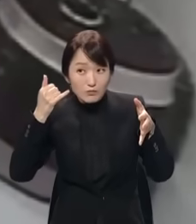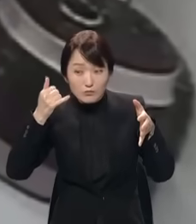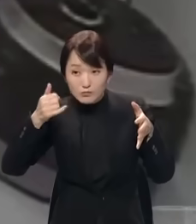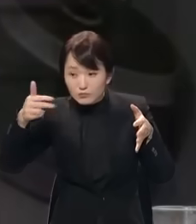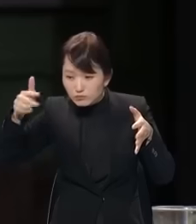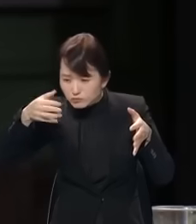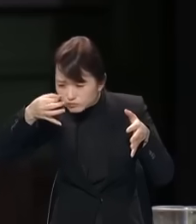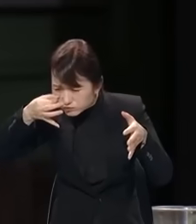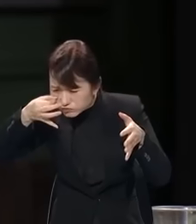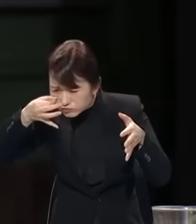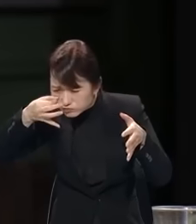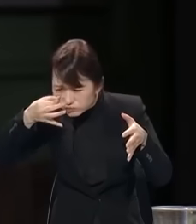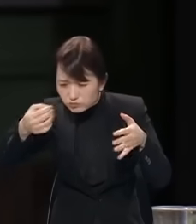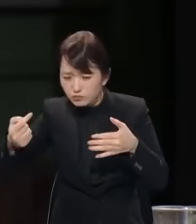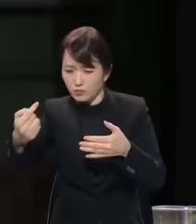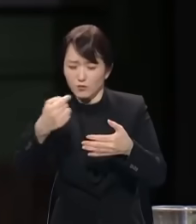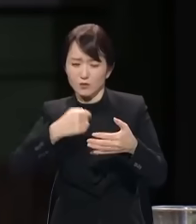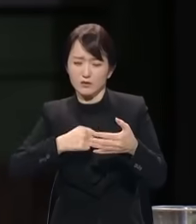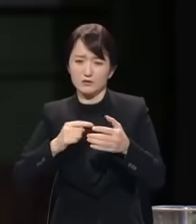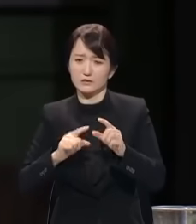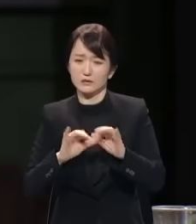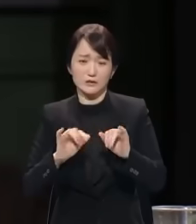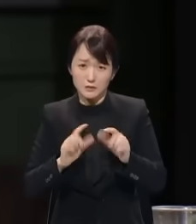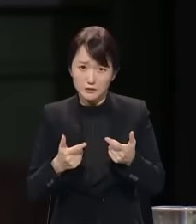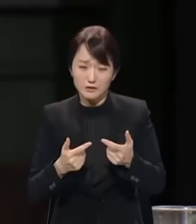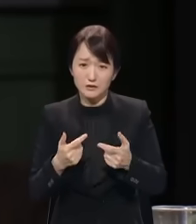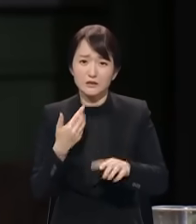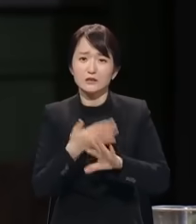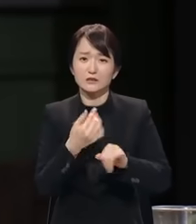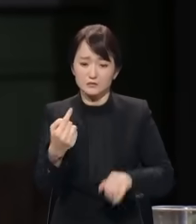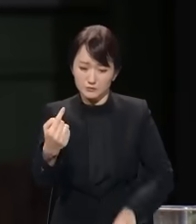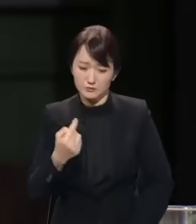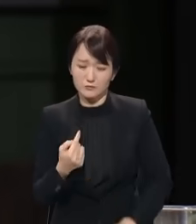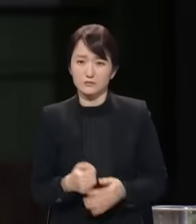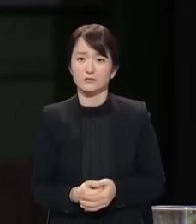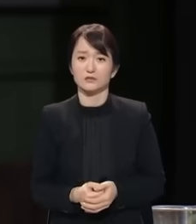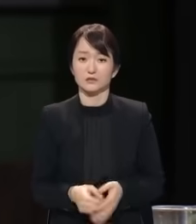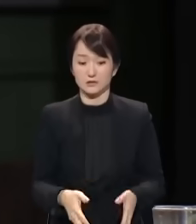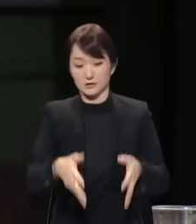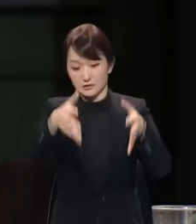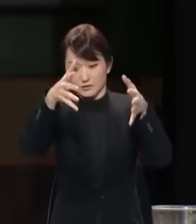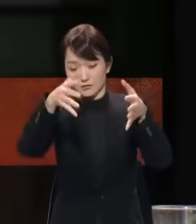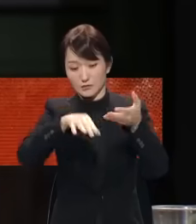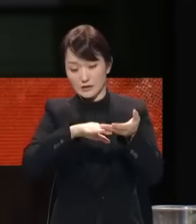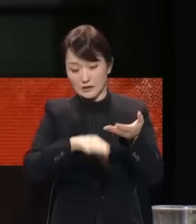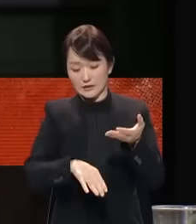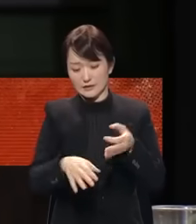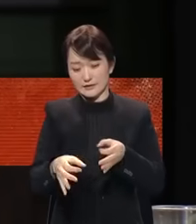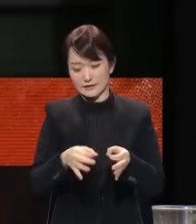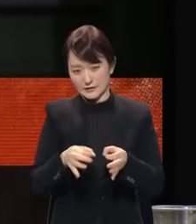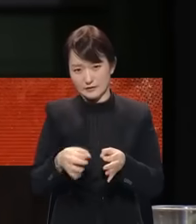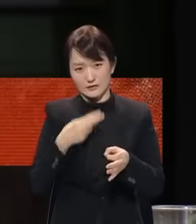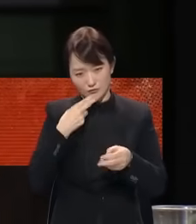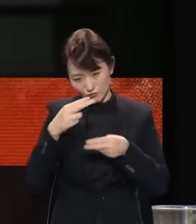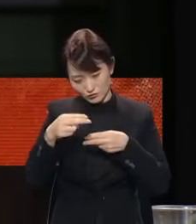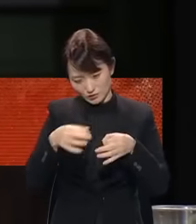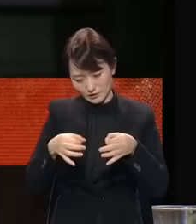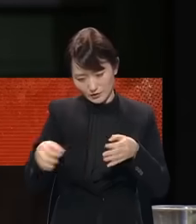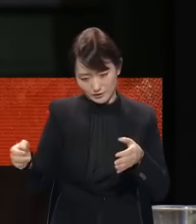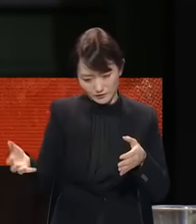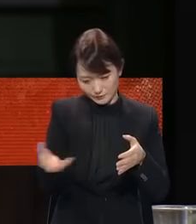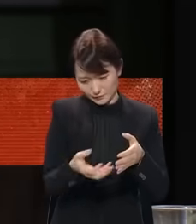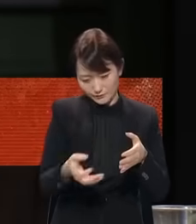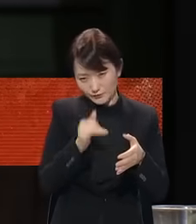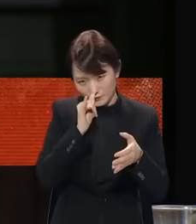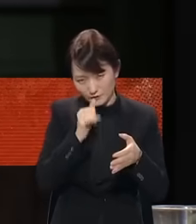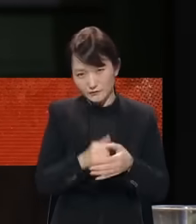입주자가 아니라 외부인이었다는 겁니다. 이 제보자에 의하면 이 건물이 주상복합이기 때문에 그 아래층에는 주점이 있다고 합니다. 그래서 아마도